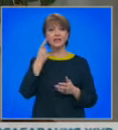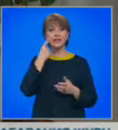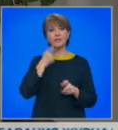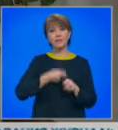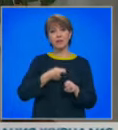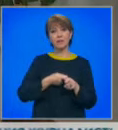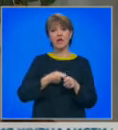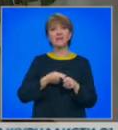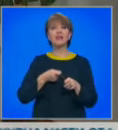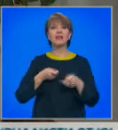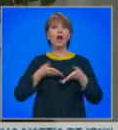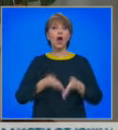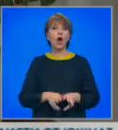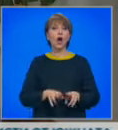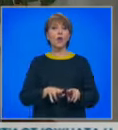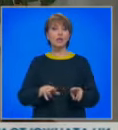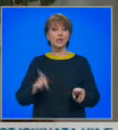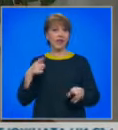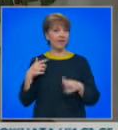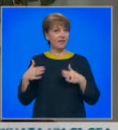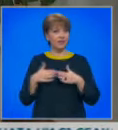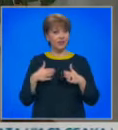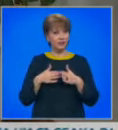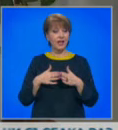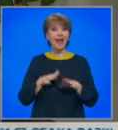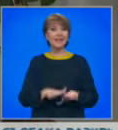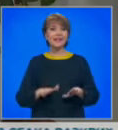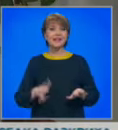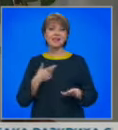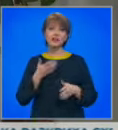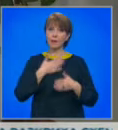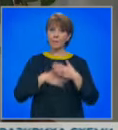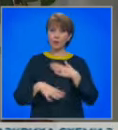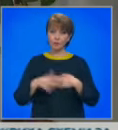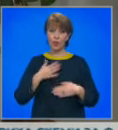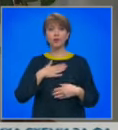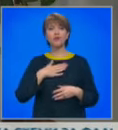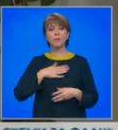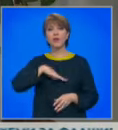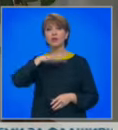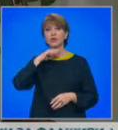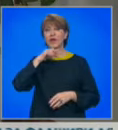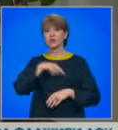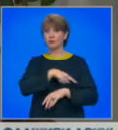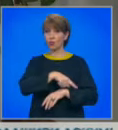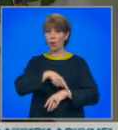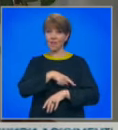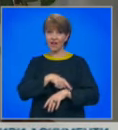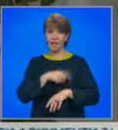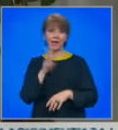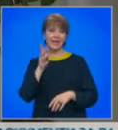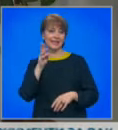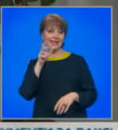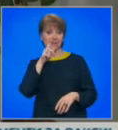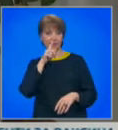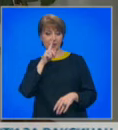много по-спокойни в семейна среда, ще има достатъчно време, за да се осигури 30